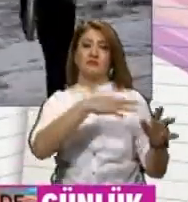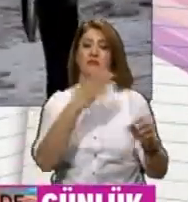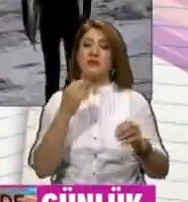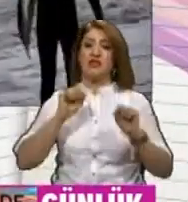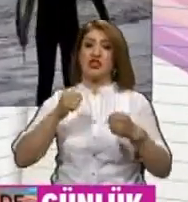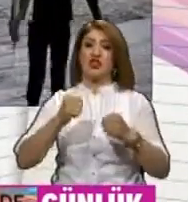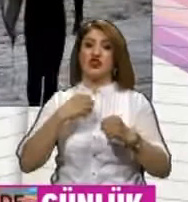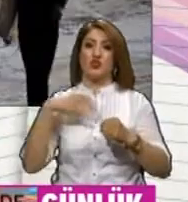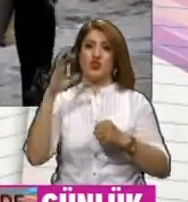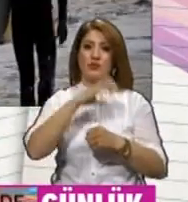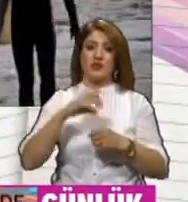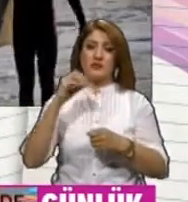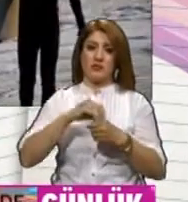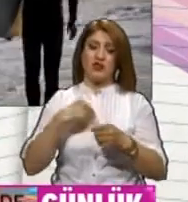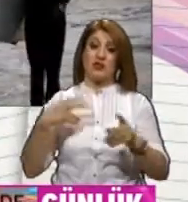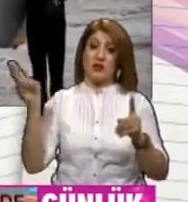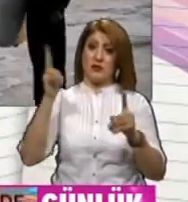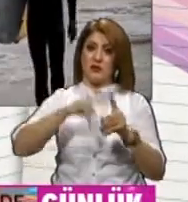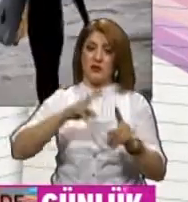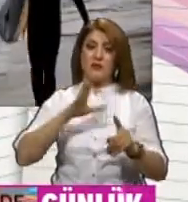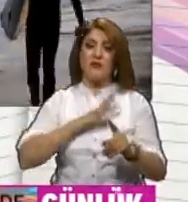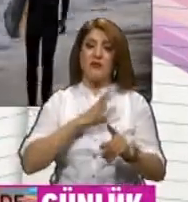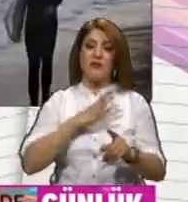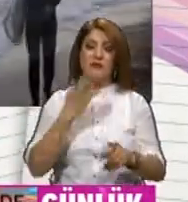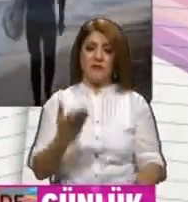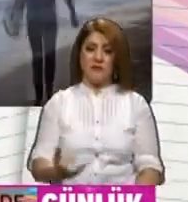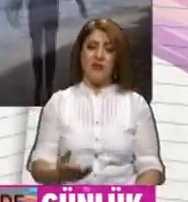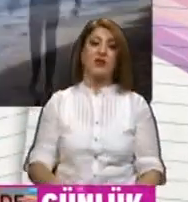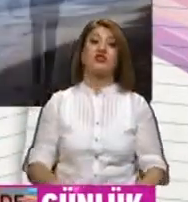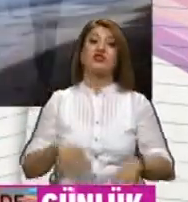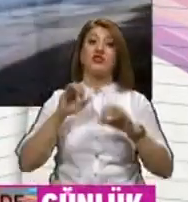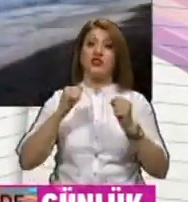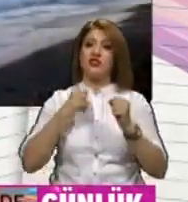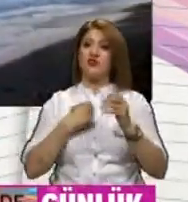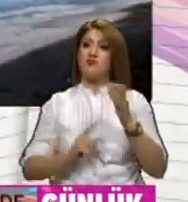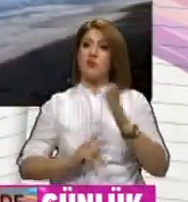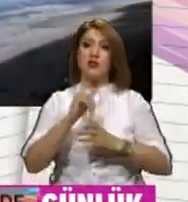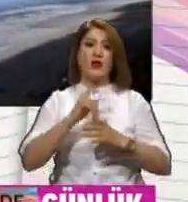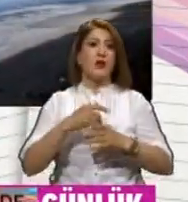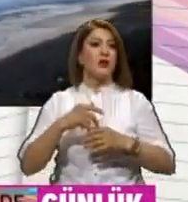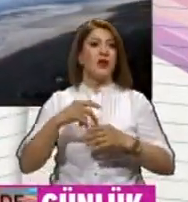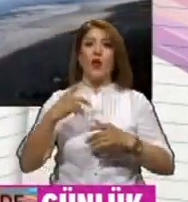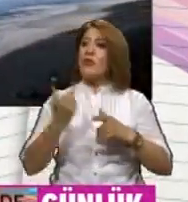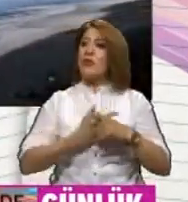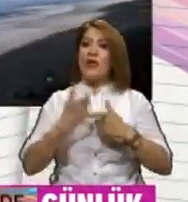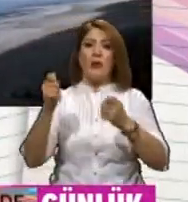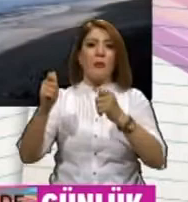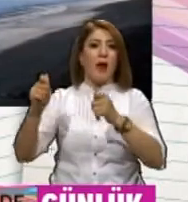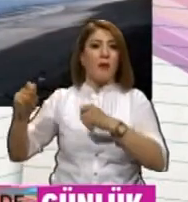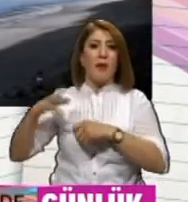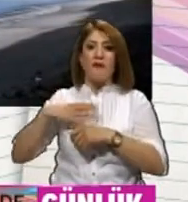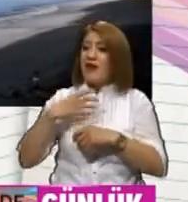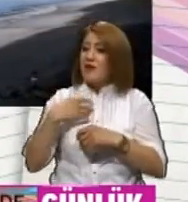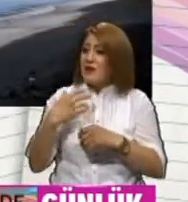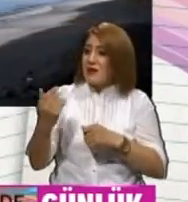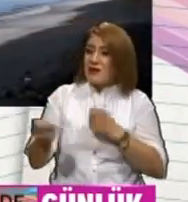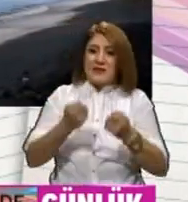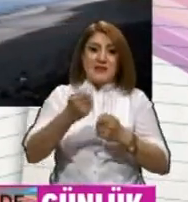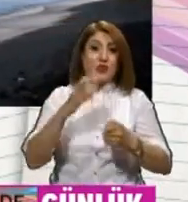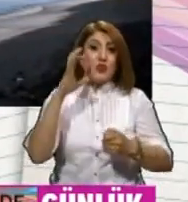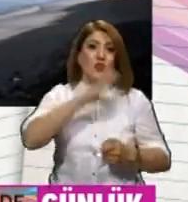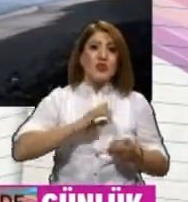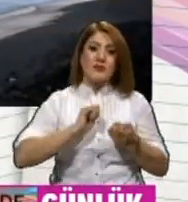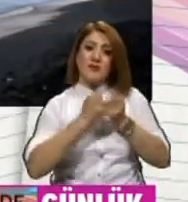için ciddi bir artısı var. Yani kışın bir potansiyel var. Bir sürü otel var, kapanıyor. Doğru. Bunların çalışanları doğru var. Şimdi